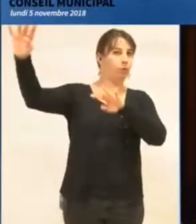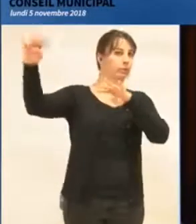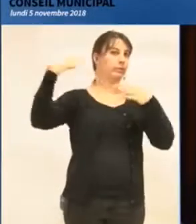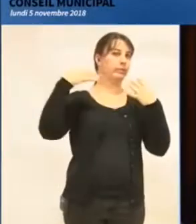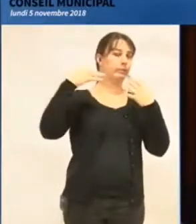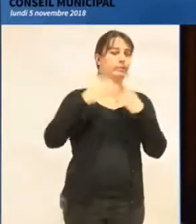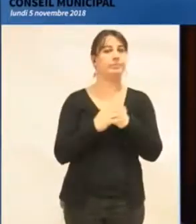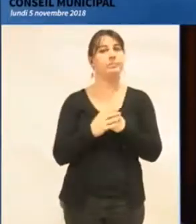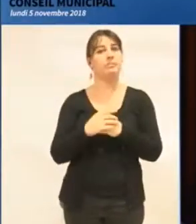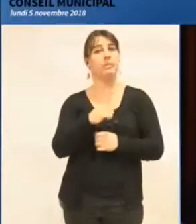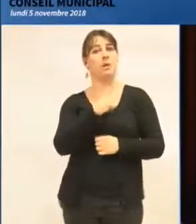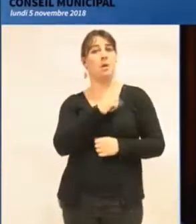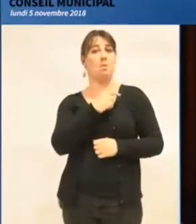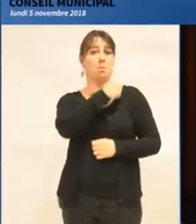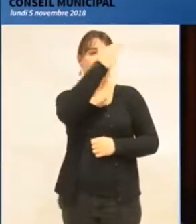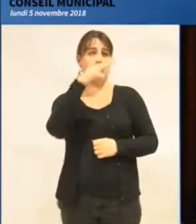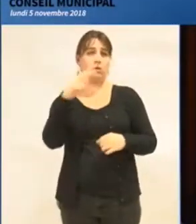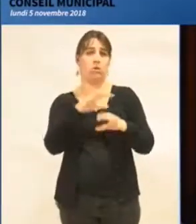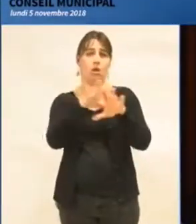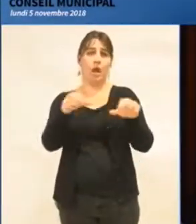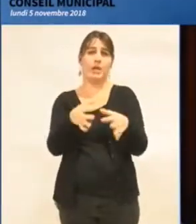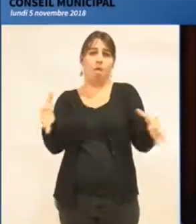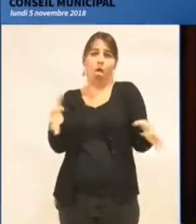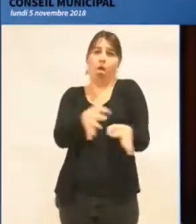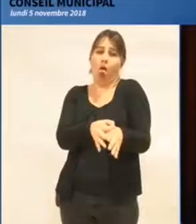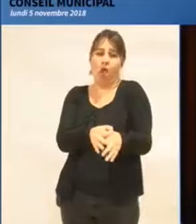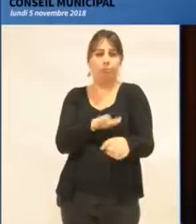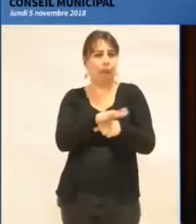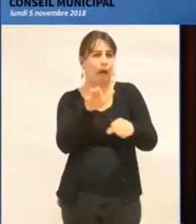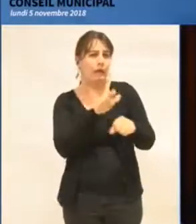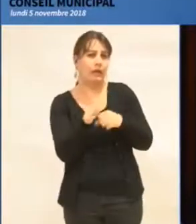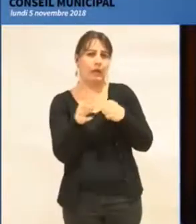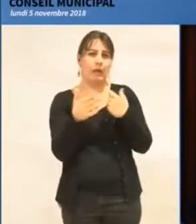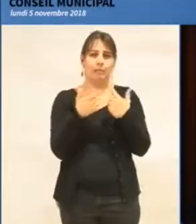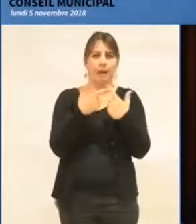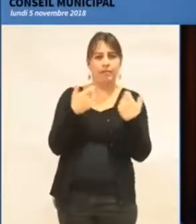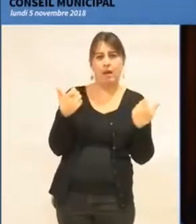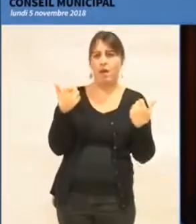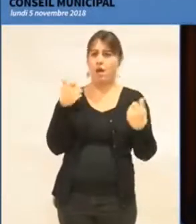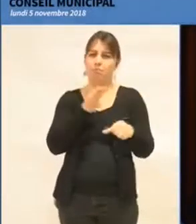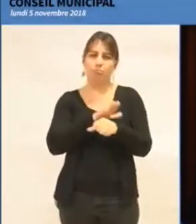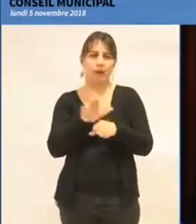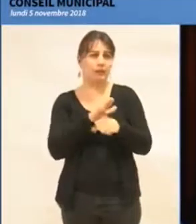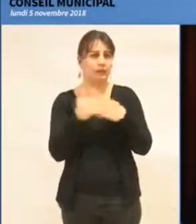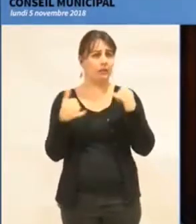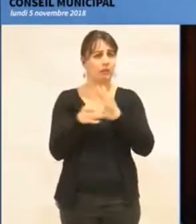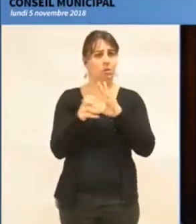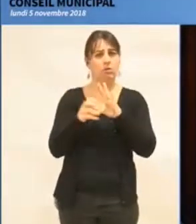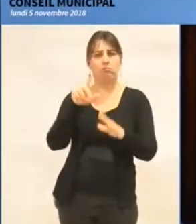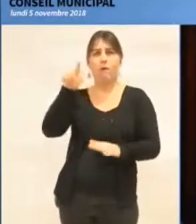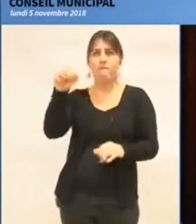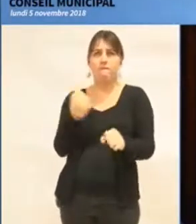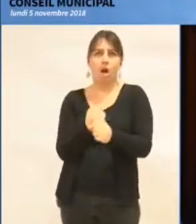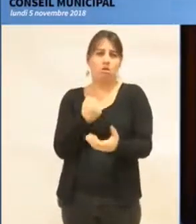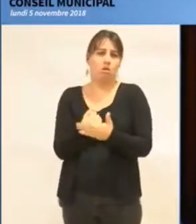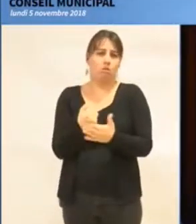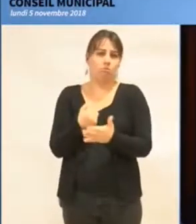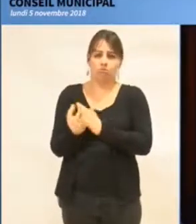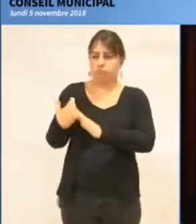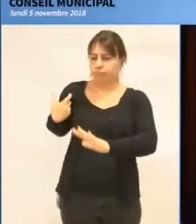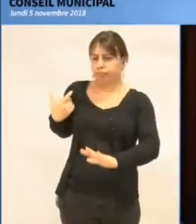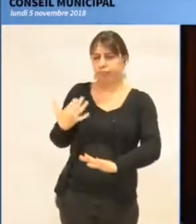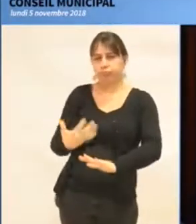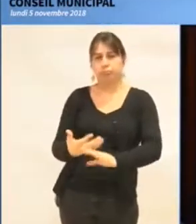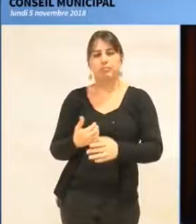police nationale est en sous-effectif et en sous-équipement chronique dans notre ville depuis au moins une vingtaine d'années.